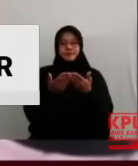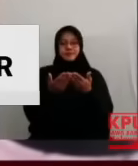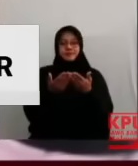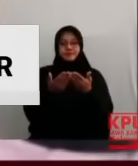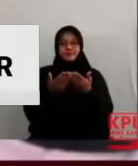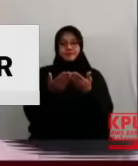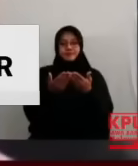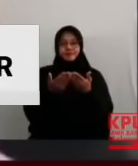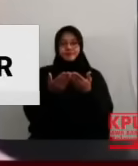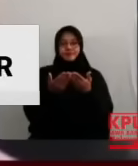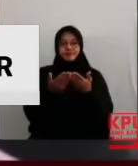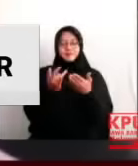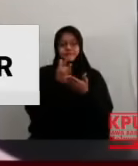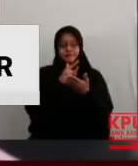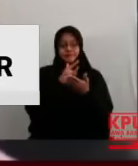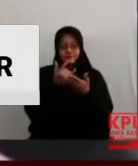yaakalamu